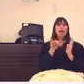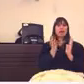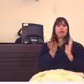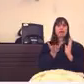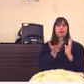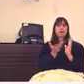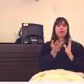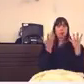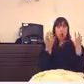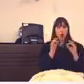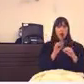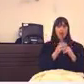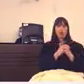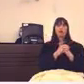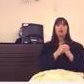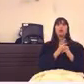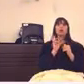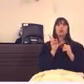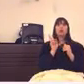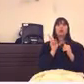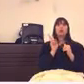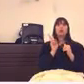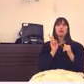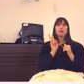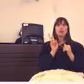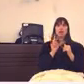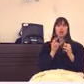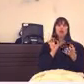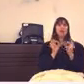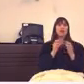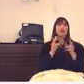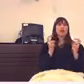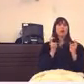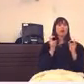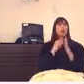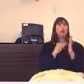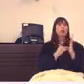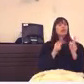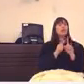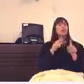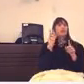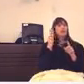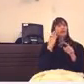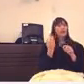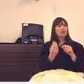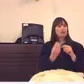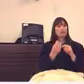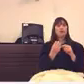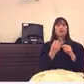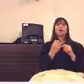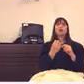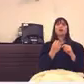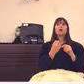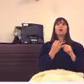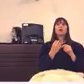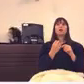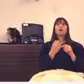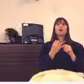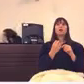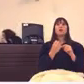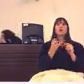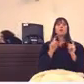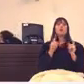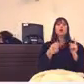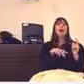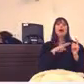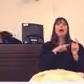אלי, עם כל הכבוד, יש בדיני העיריות חוקיות, כפי שאתה מכיר אותה היטב, אוקיי? ואני, כמי שאחראי